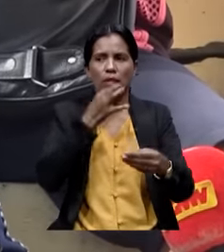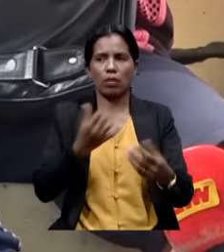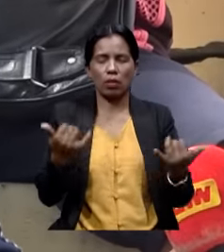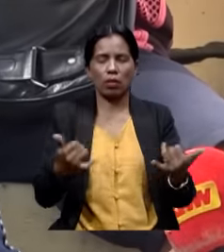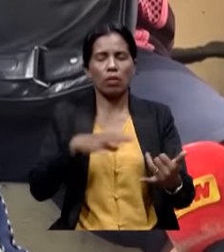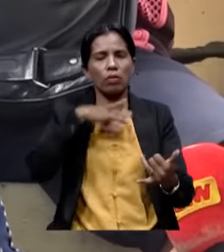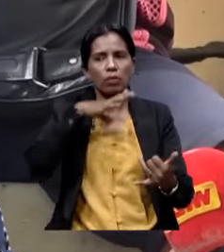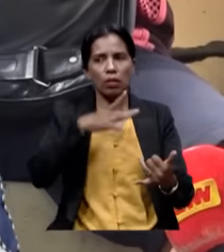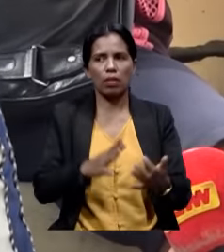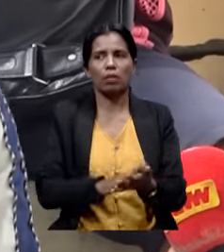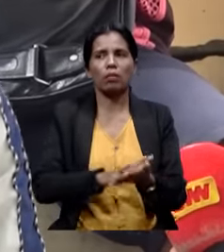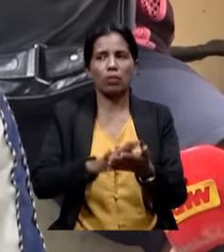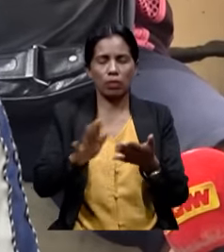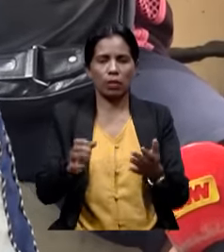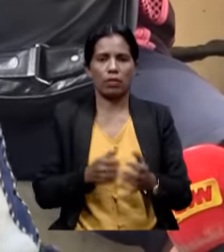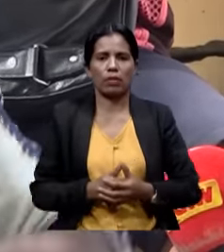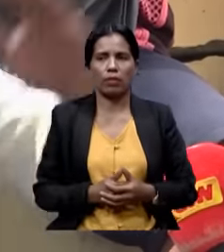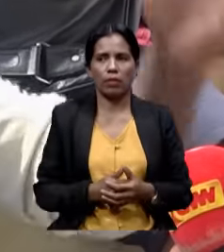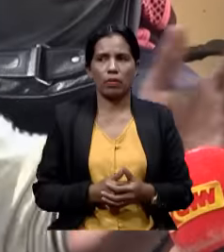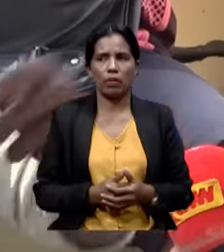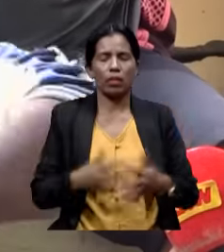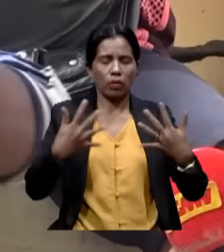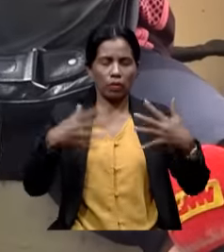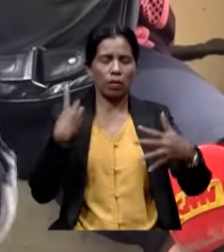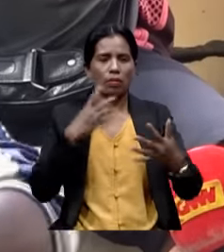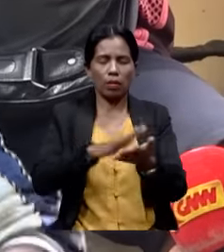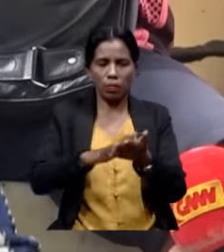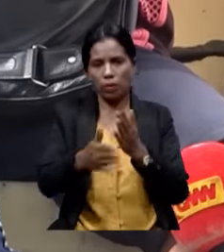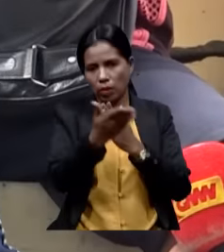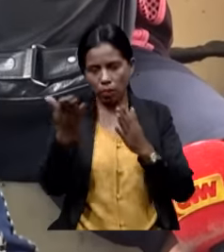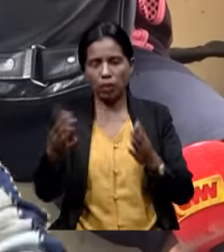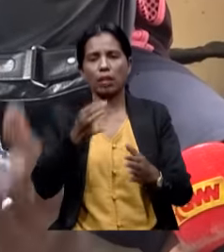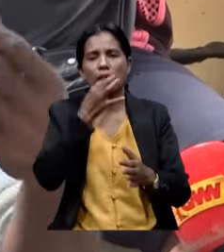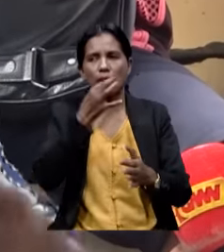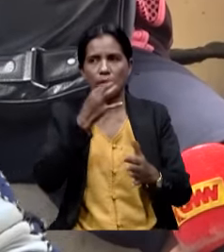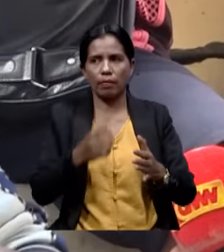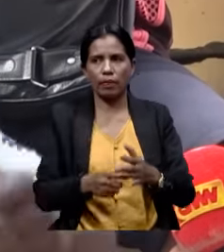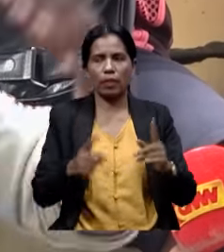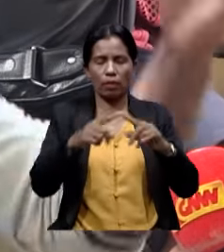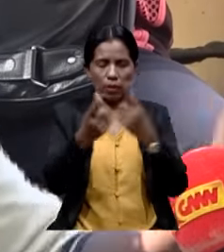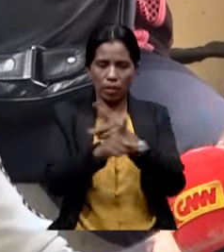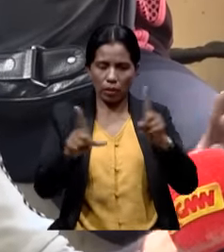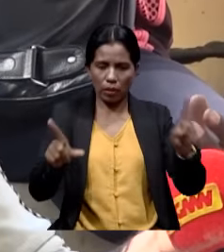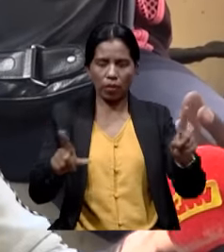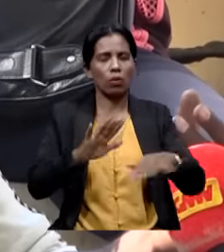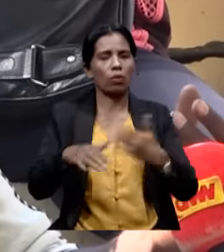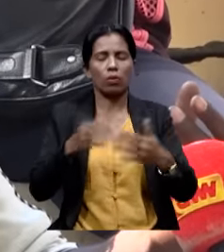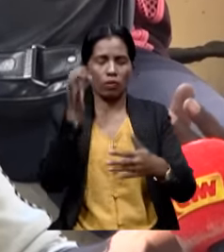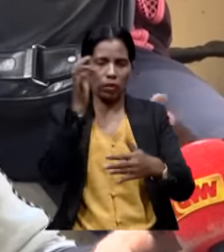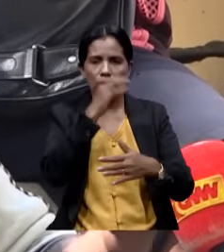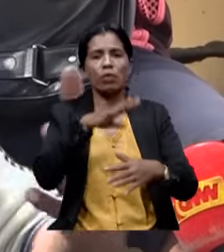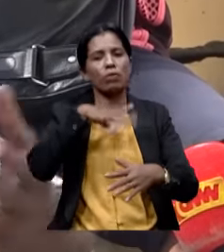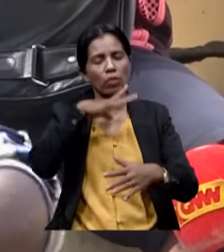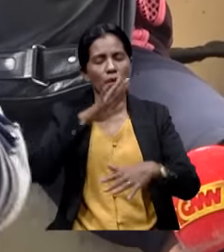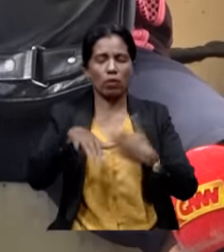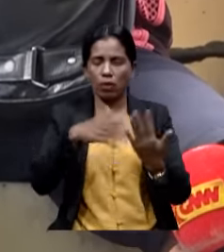fali ira nebe makmos fali sira tukosum. Ya funu laran amini ne mos pari tobot sira han. Mas to fali me liberari ne buat sira fuan hotu. Nebe